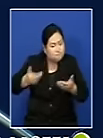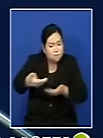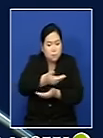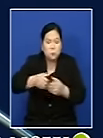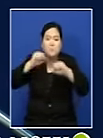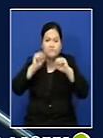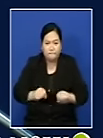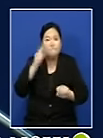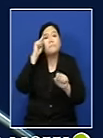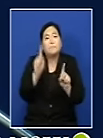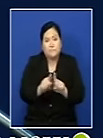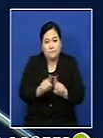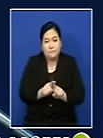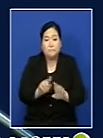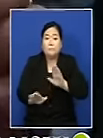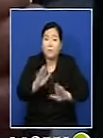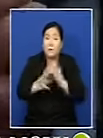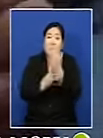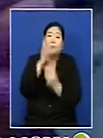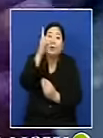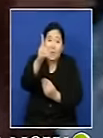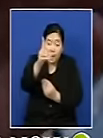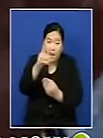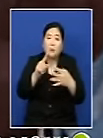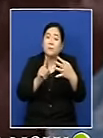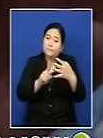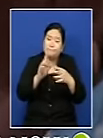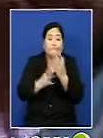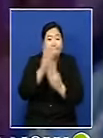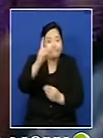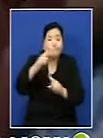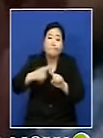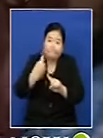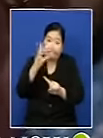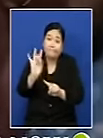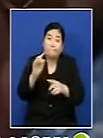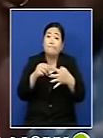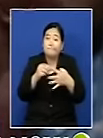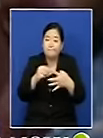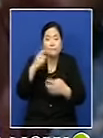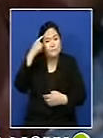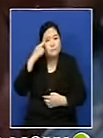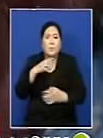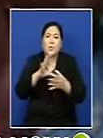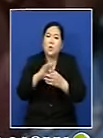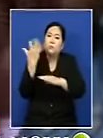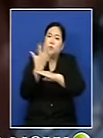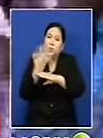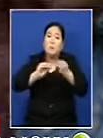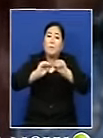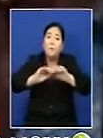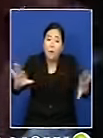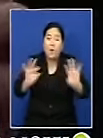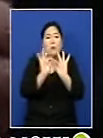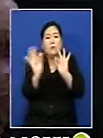ท.จัดรายการทางสถานีโทรทัศน์เป็นรายการสดเพื่อที่จะสื่อสารถึงสาระสำคัญของร่างรัฐธรรมนูญที่ประชาชน